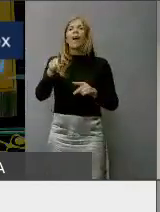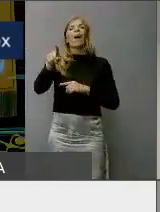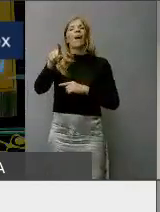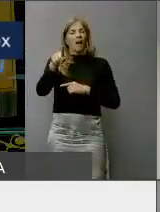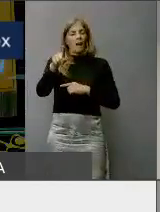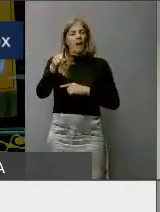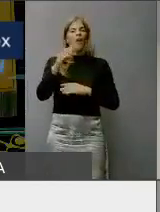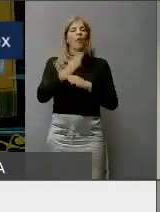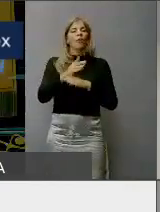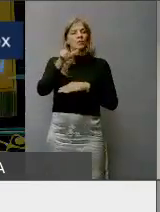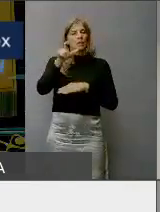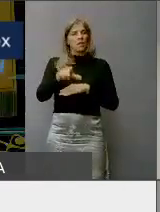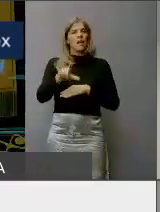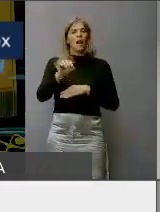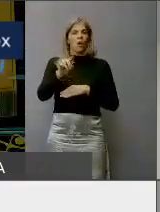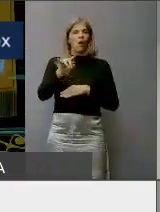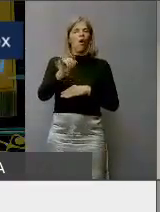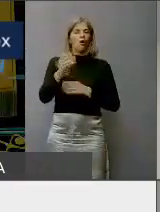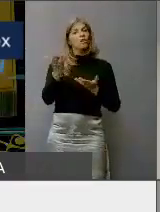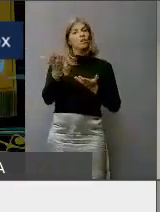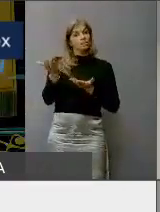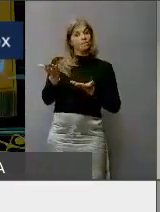lodi prego nella parola